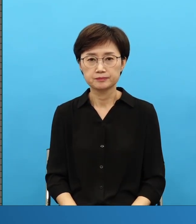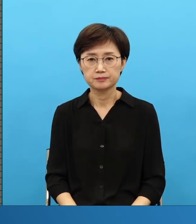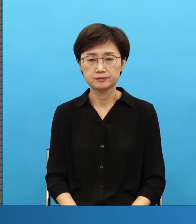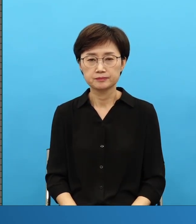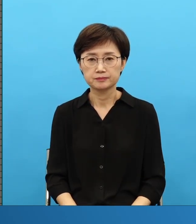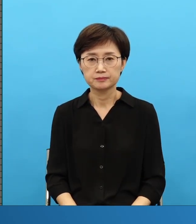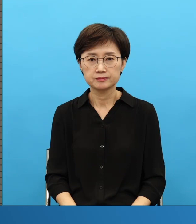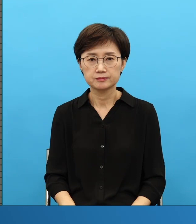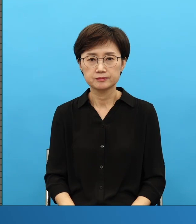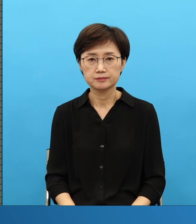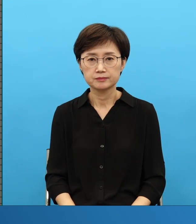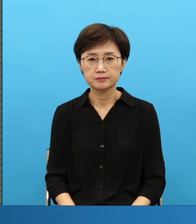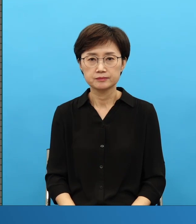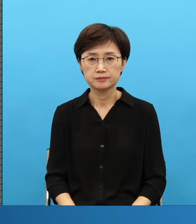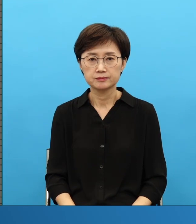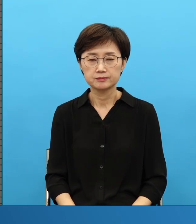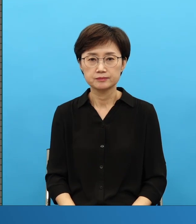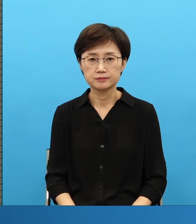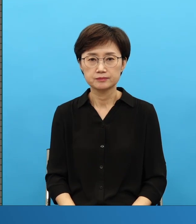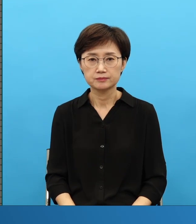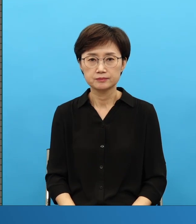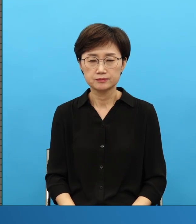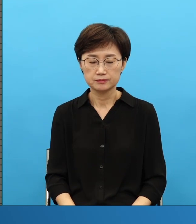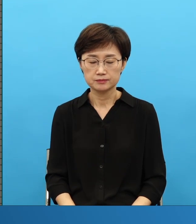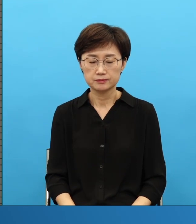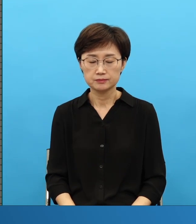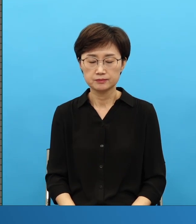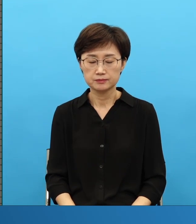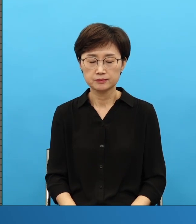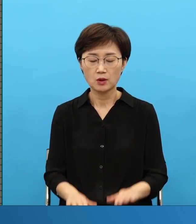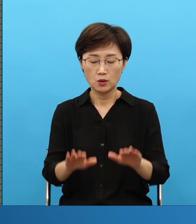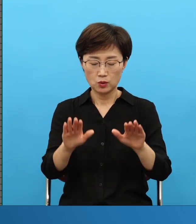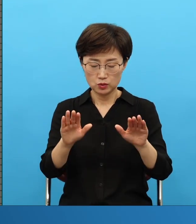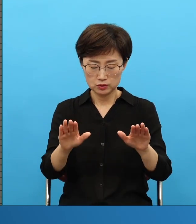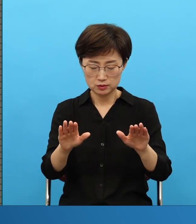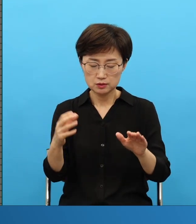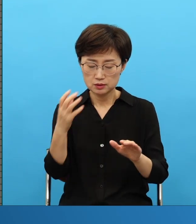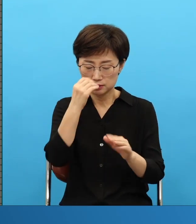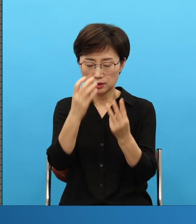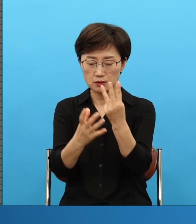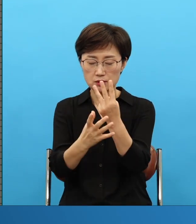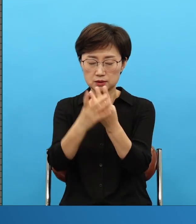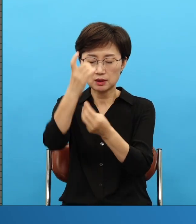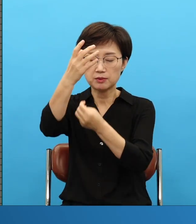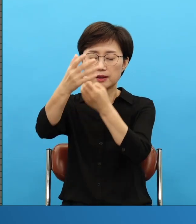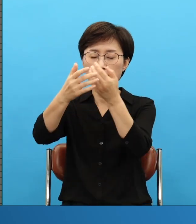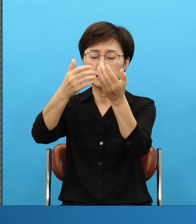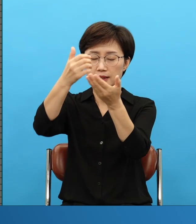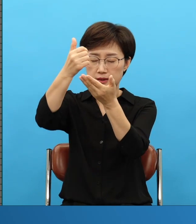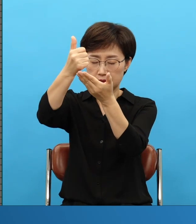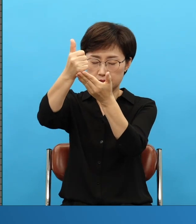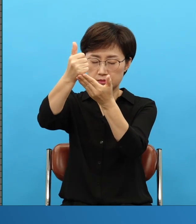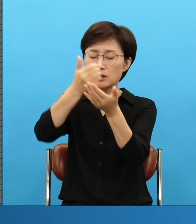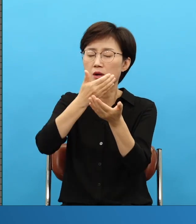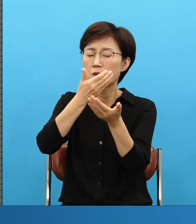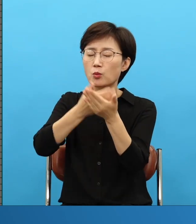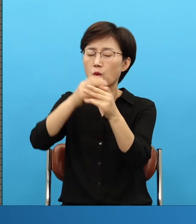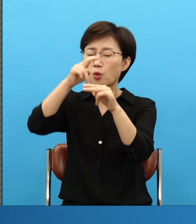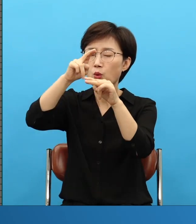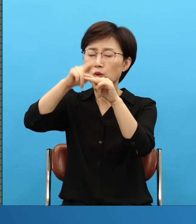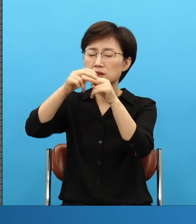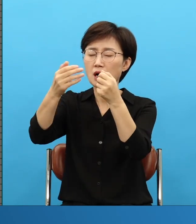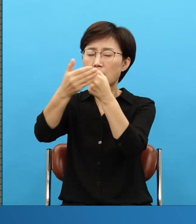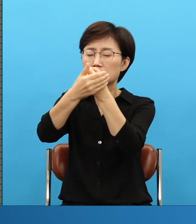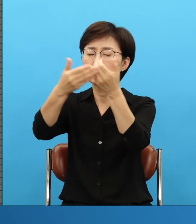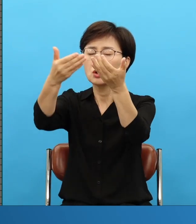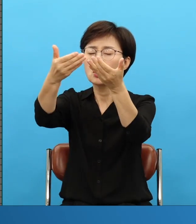and not grow weary. They will walk and not be faint. 오늘도 성삼위 하나님 보좌의 새 은혜를 사모하며 예배